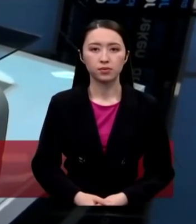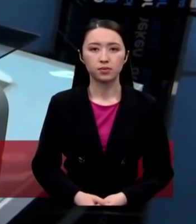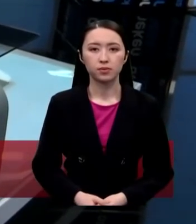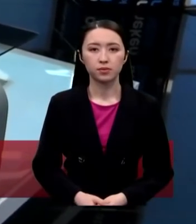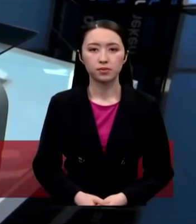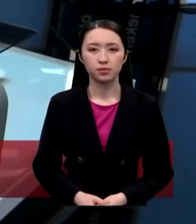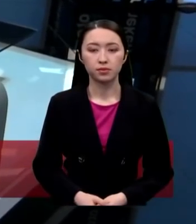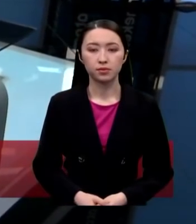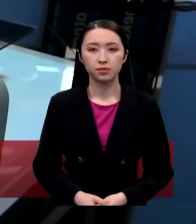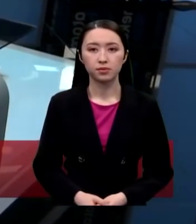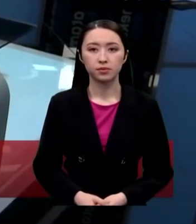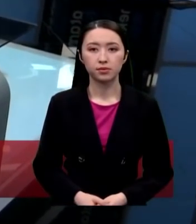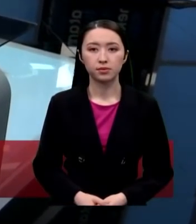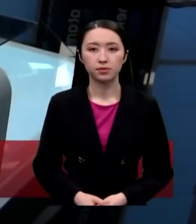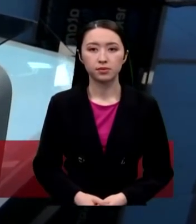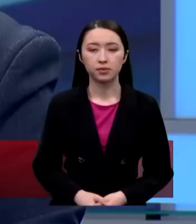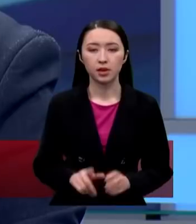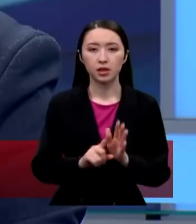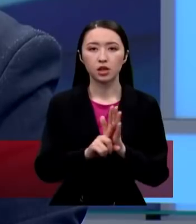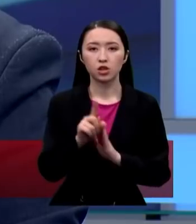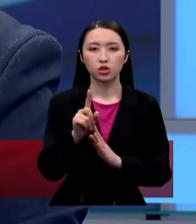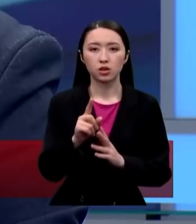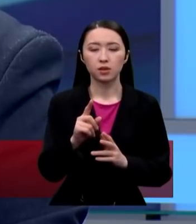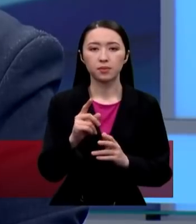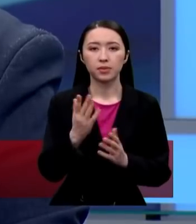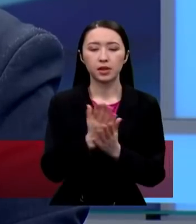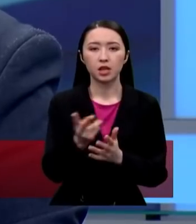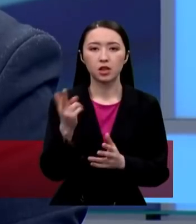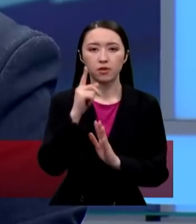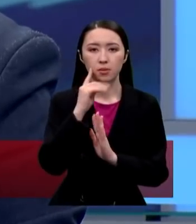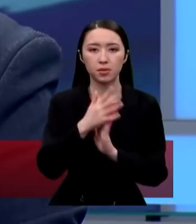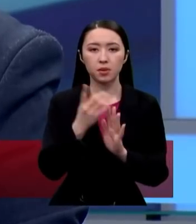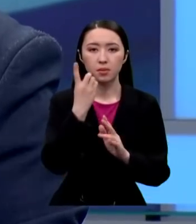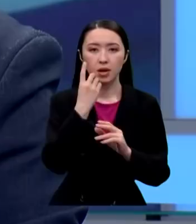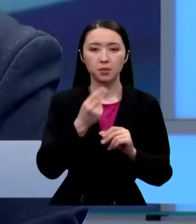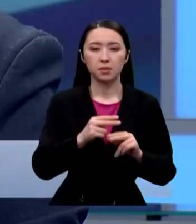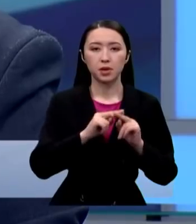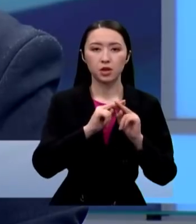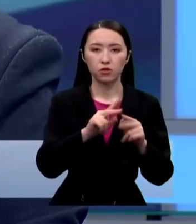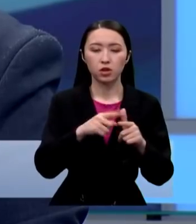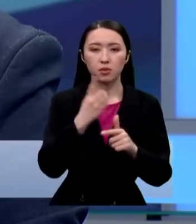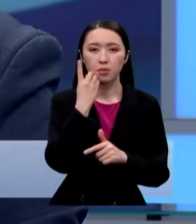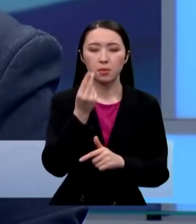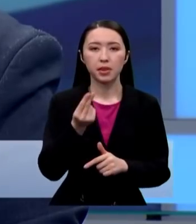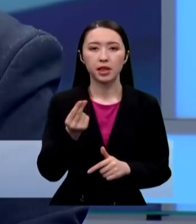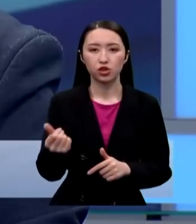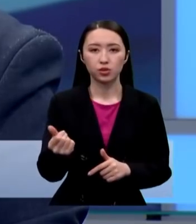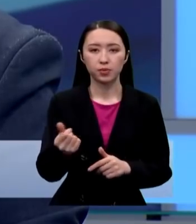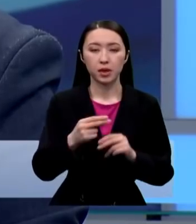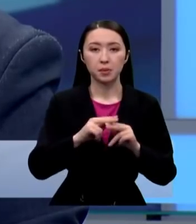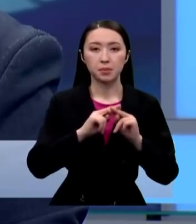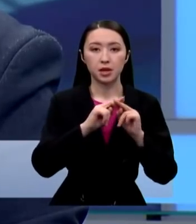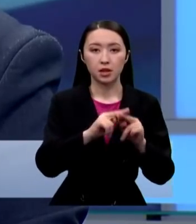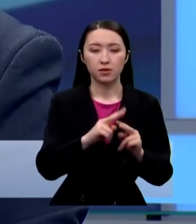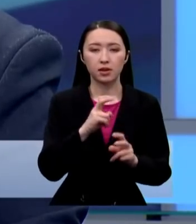давайте сначала определимся. Есть два понятия – мобильные переводы и мобильные платежи. Мобильные переводы – это безналичные